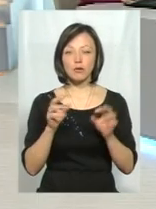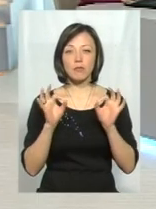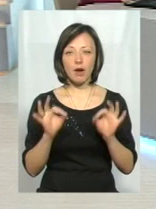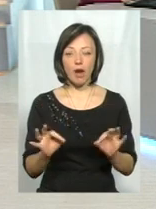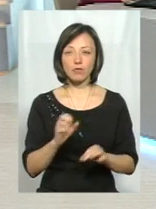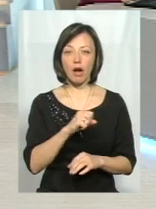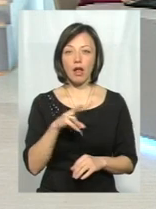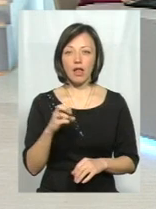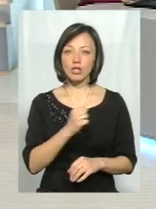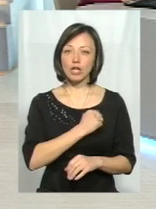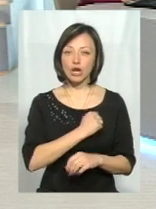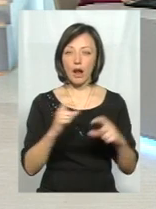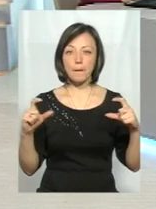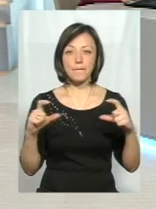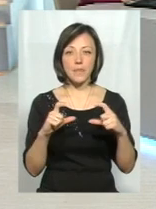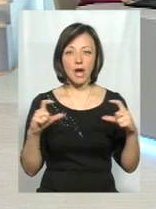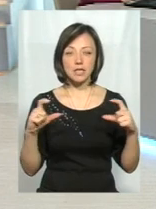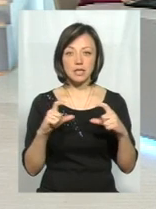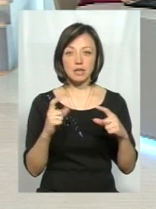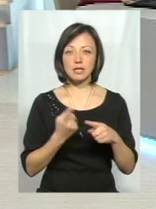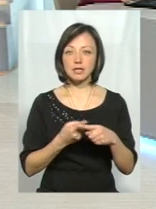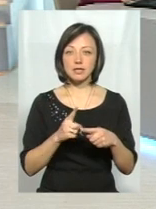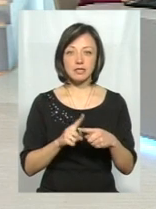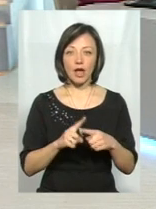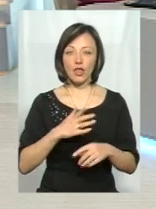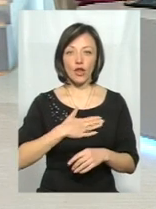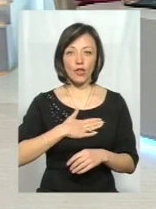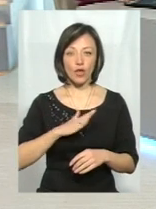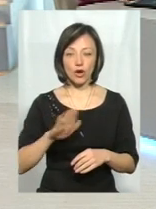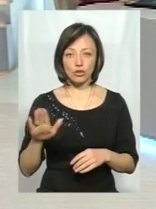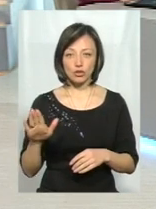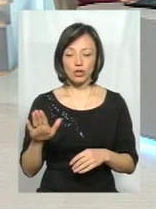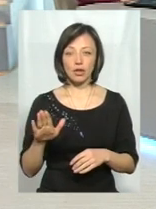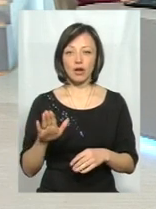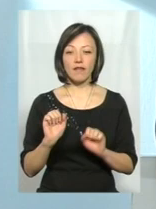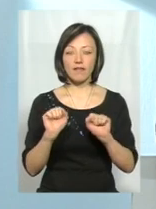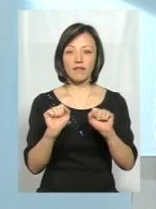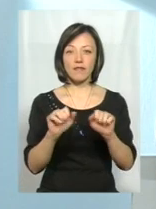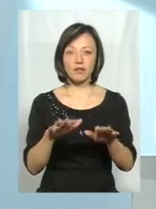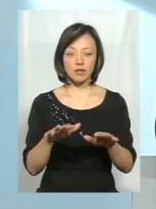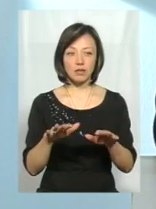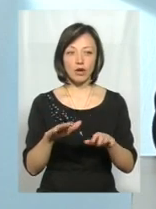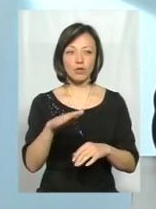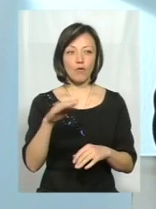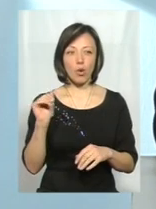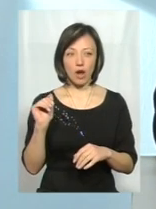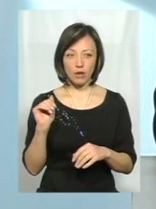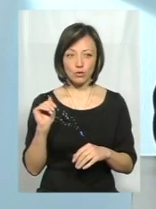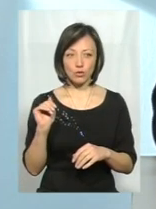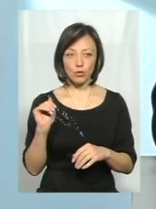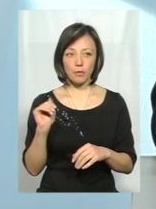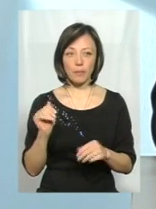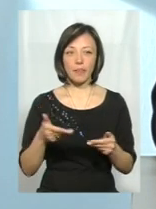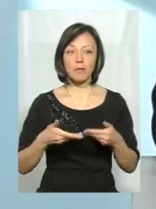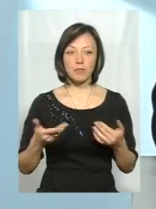на жаль, магазин це не наш, він відданий в оренду.